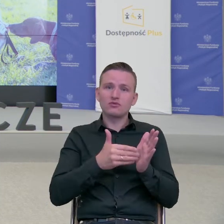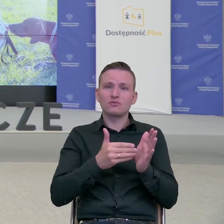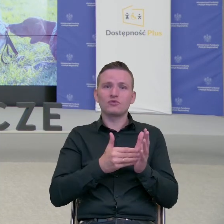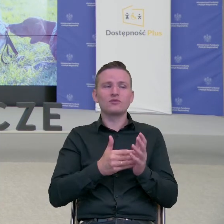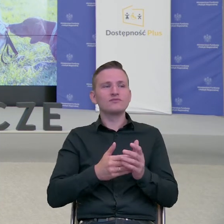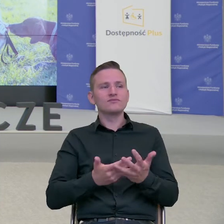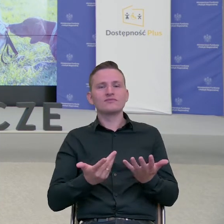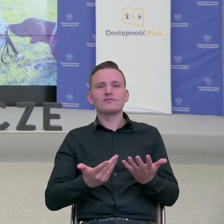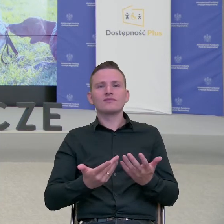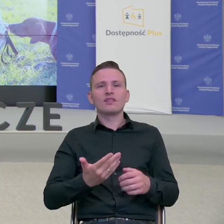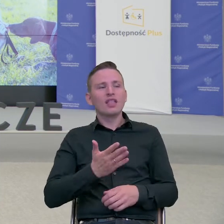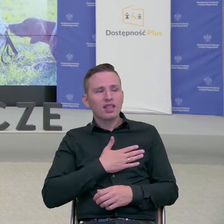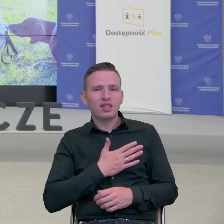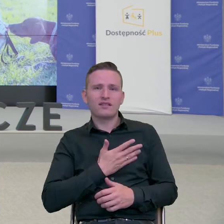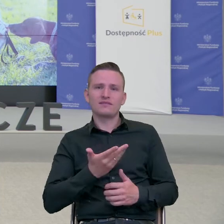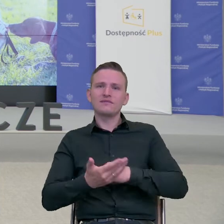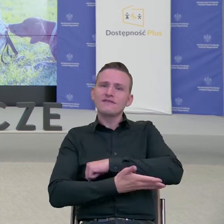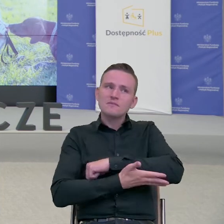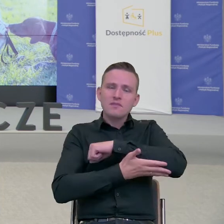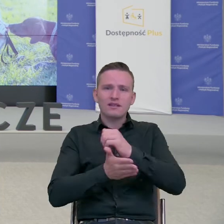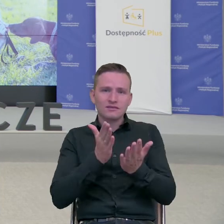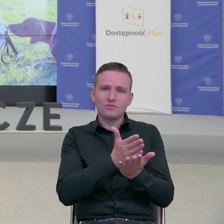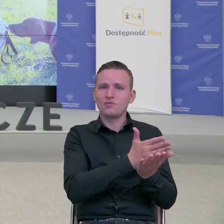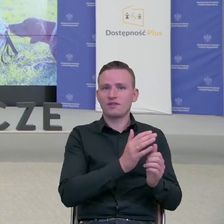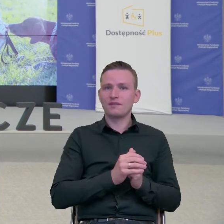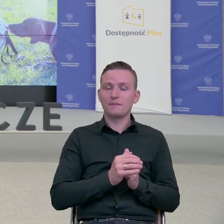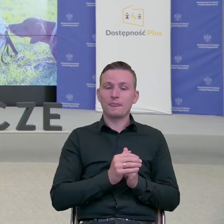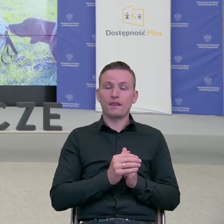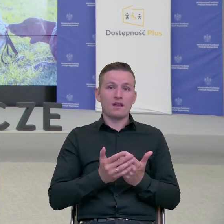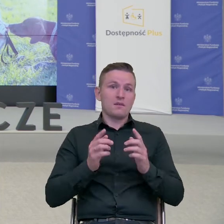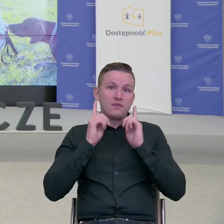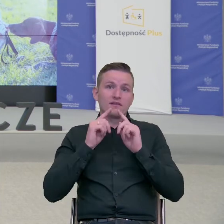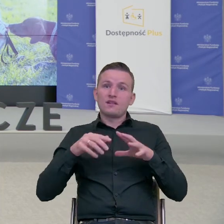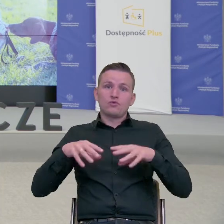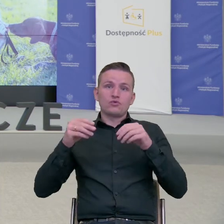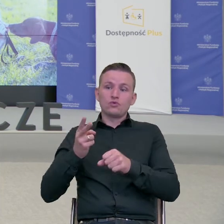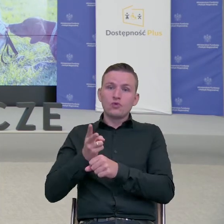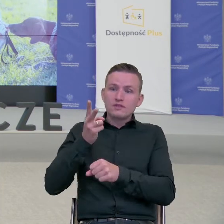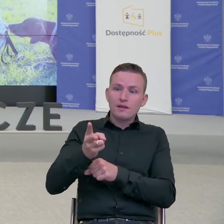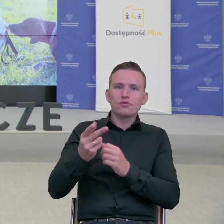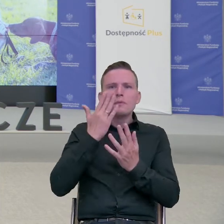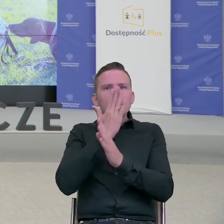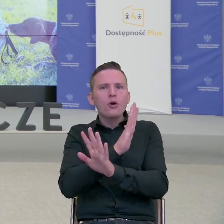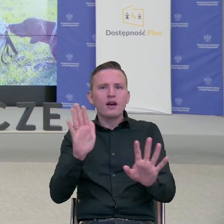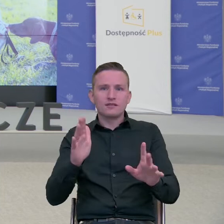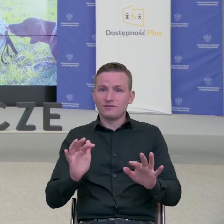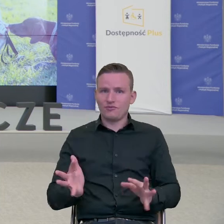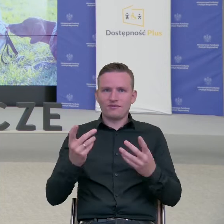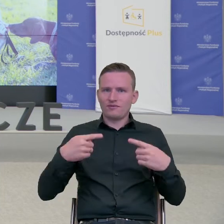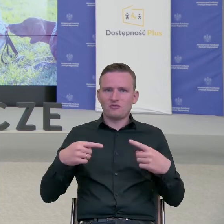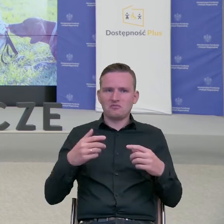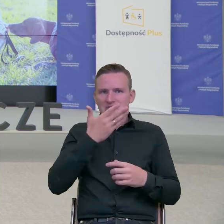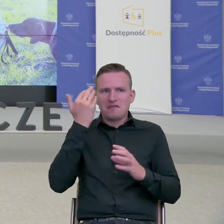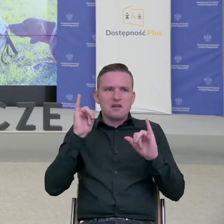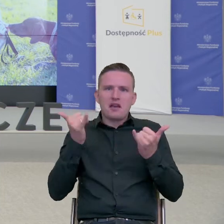to bardzo trudne, żeby tą dostępność tak zaprezentować dla naszych uczniów, bo nie wiedzieliśmy, jak do tego